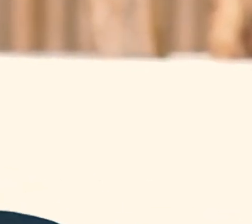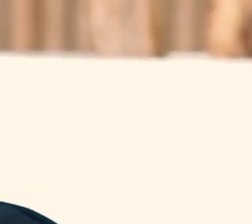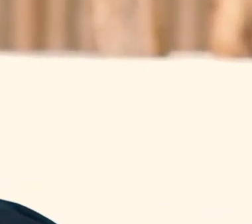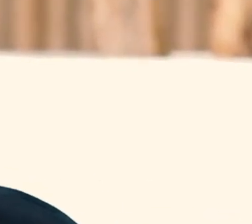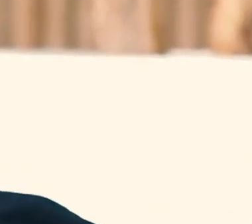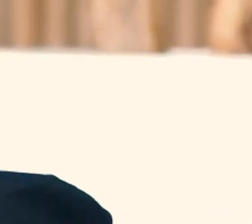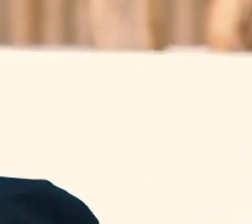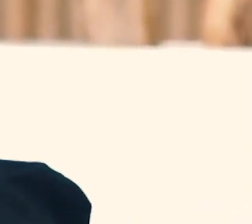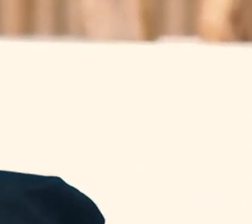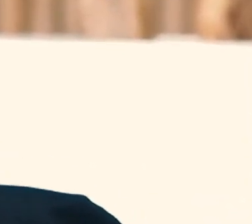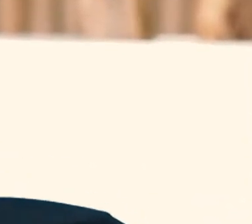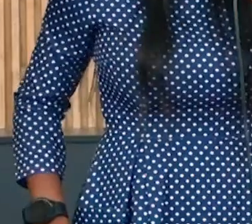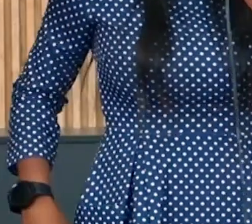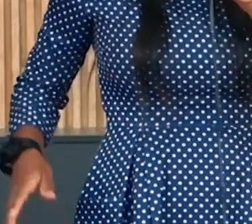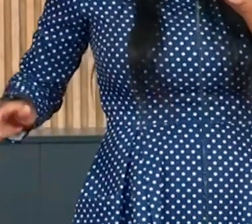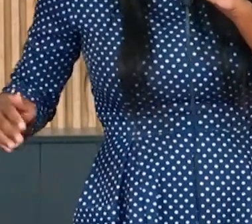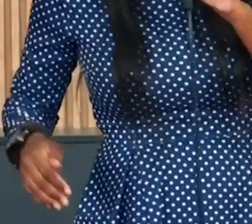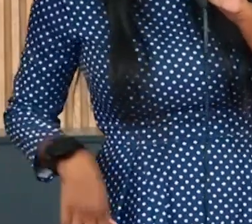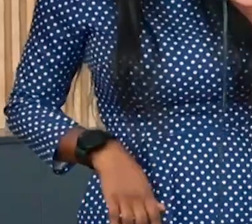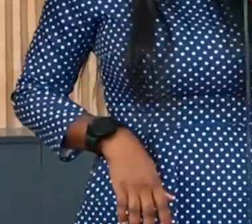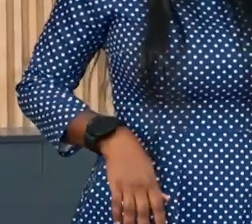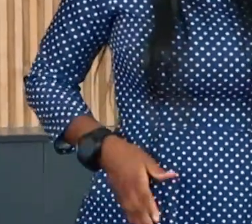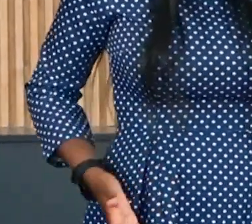vanamate mambo wedenga.